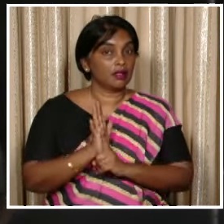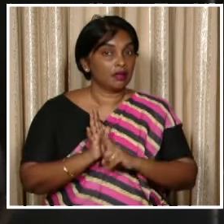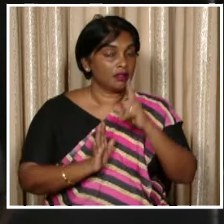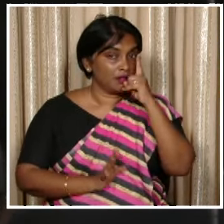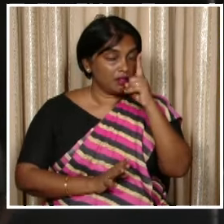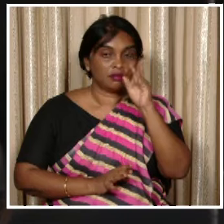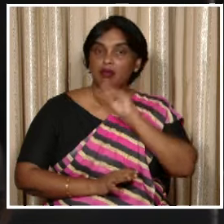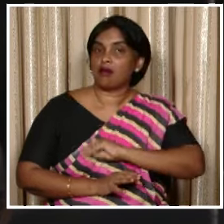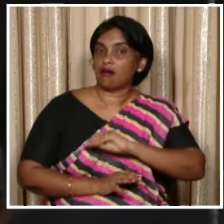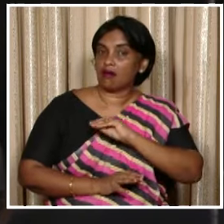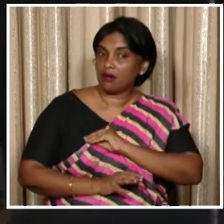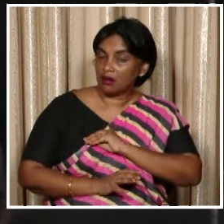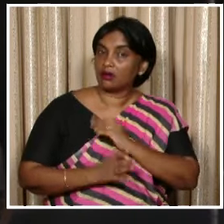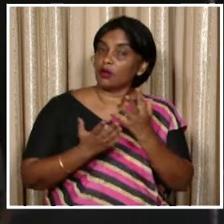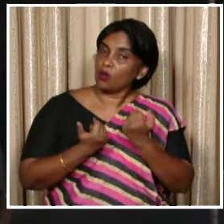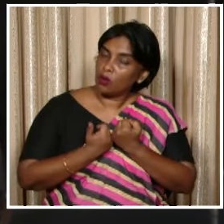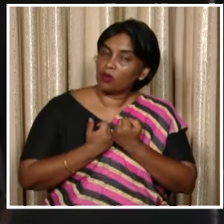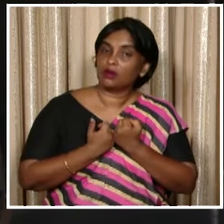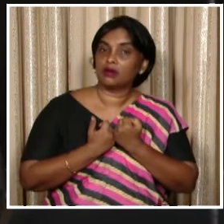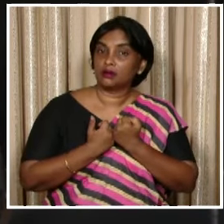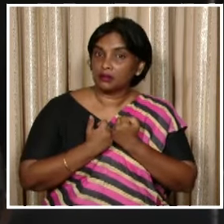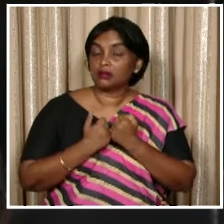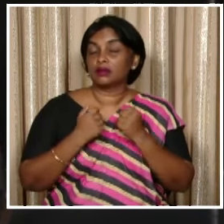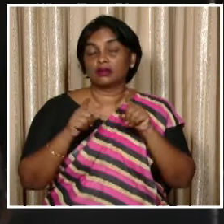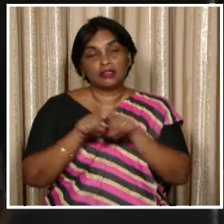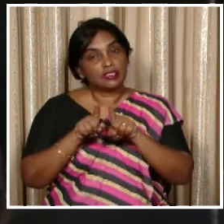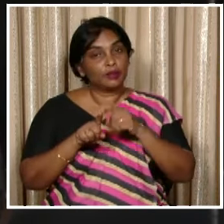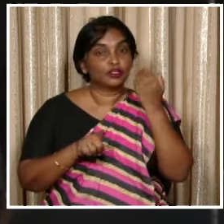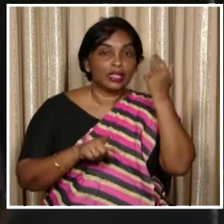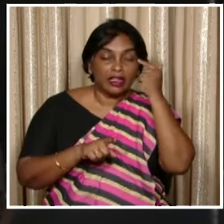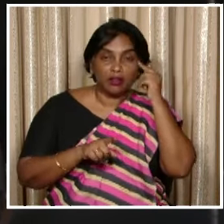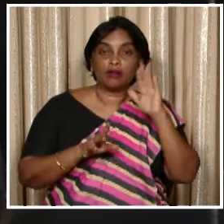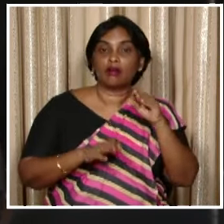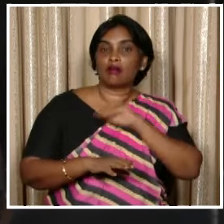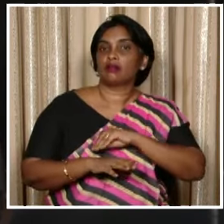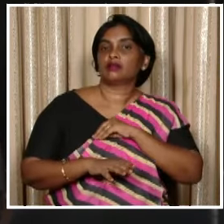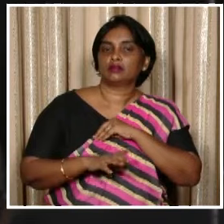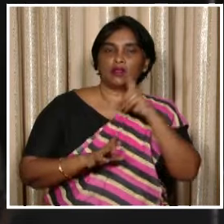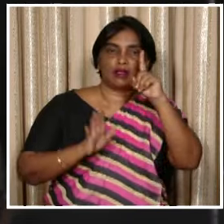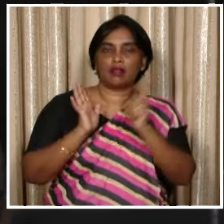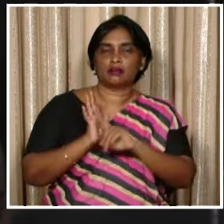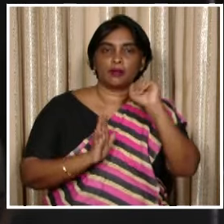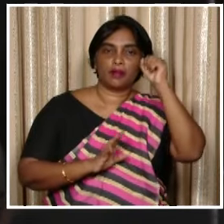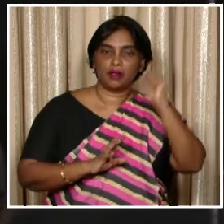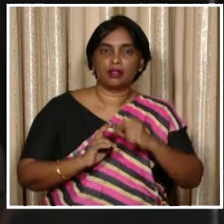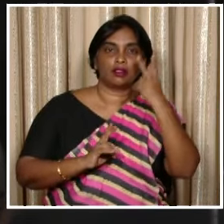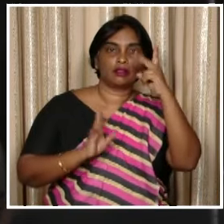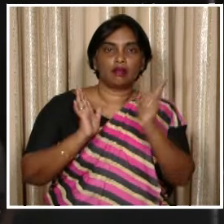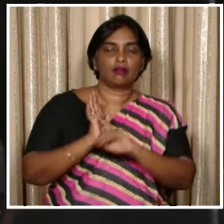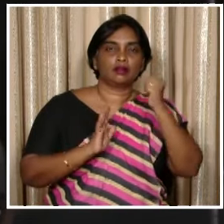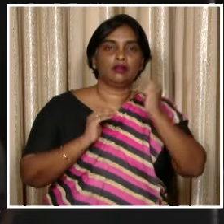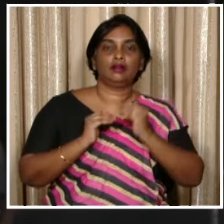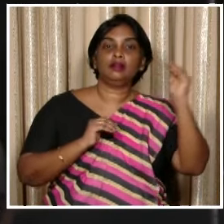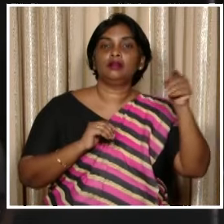ලක්ෂයක ආදායමක් ලැබුණා හෝ හා සැලකුවොතින් තමන්ගේ ආදායම 150,000 ඉඳලා 250,000ට